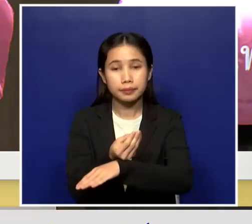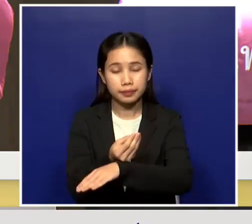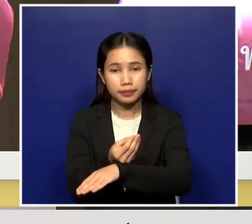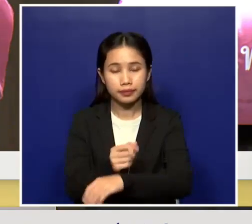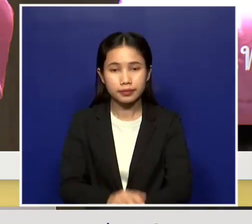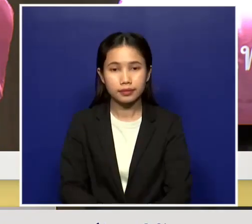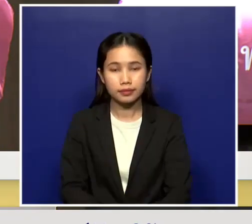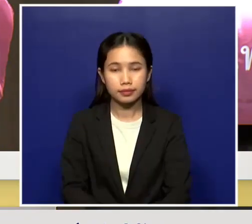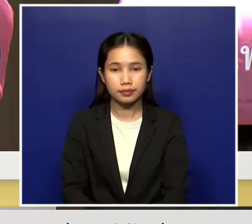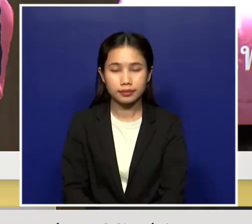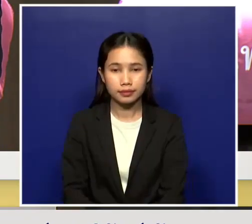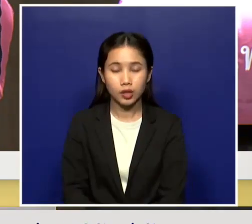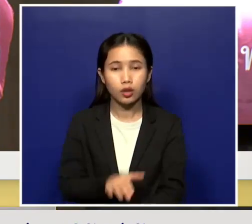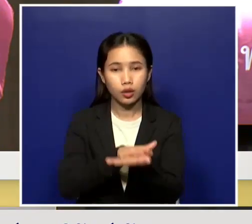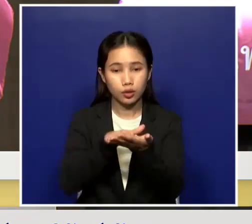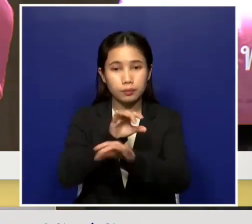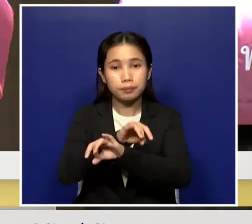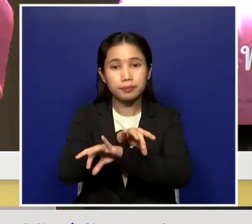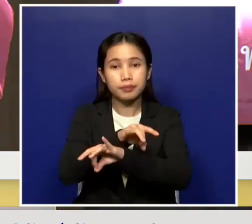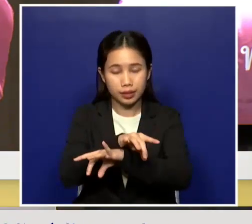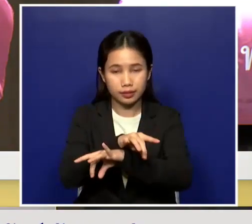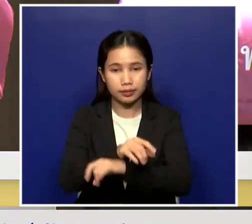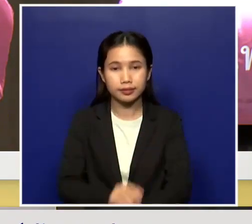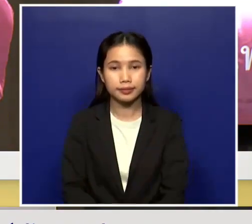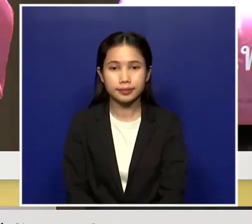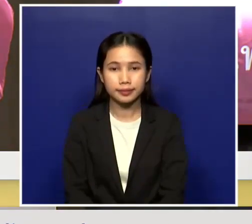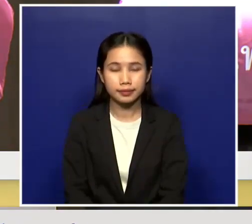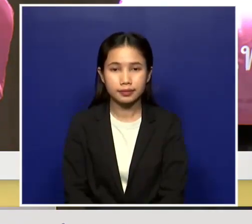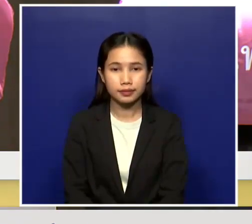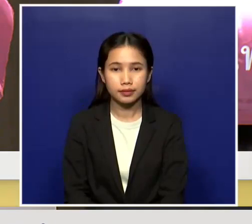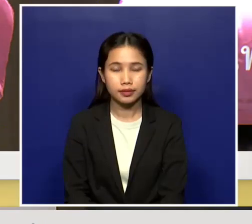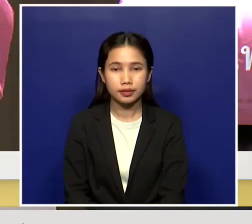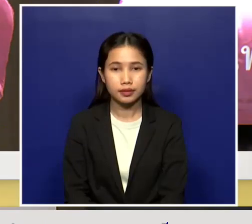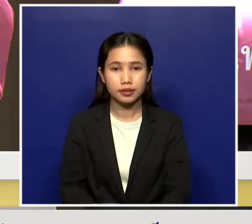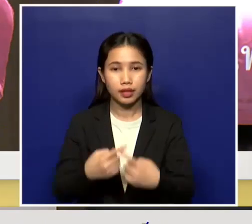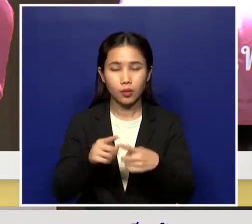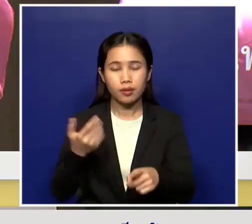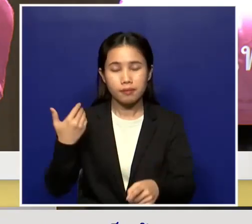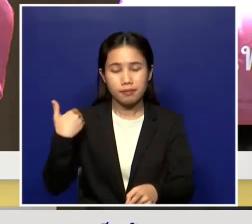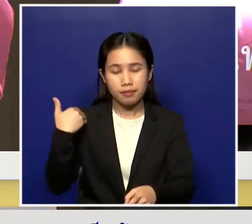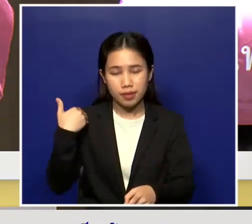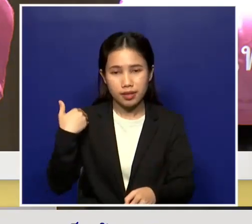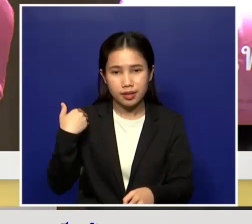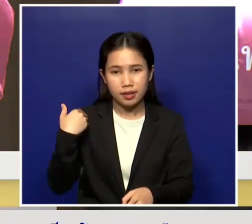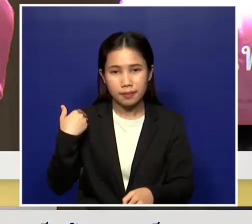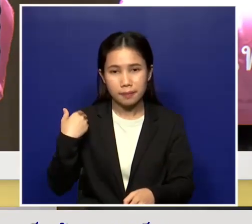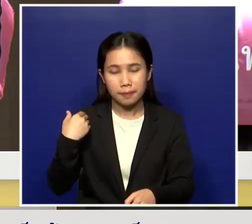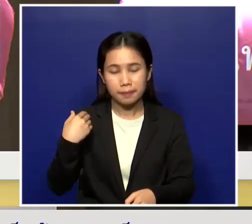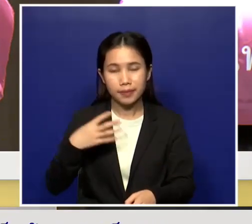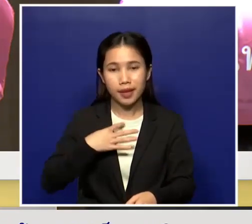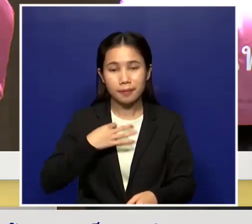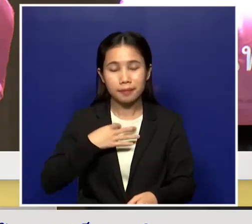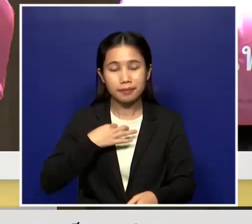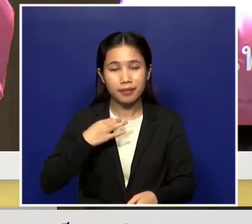จท่านและพวกถูกจอมพลผ้าขม้าแดงเรียกว่าจอมพลสฤษดิ์ก็ได้